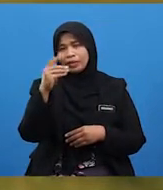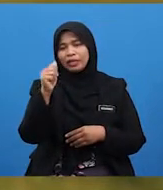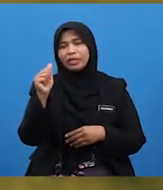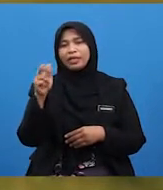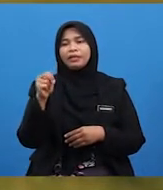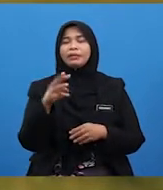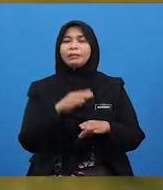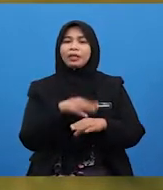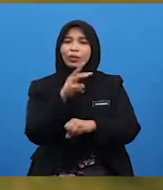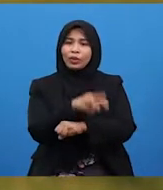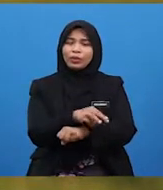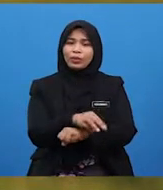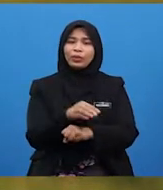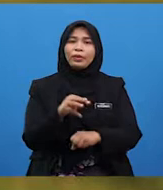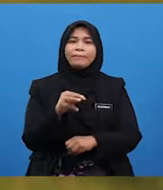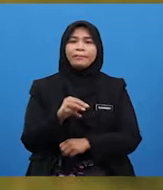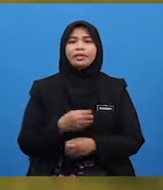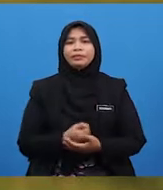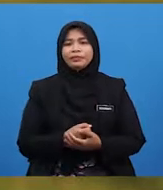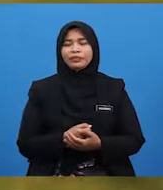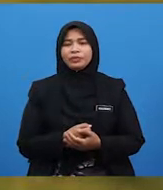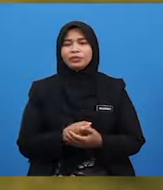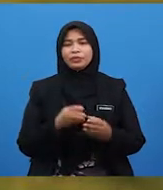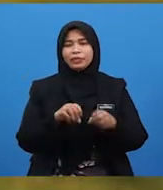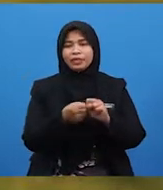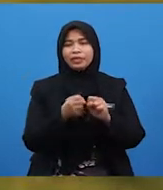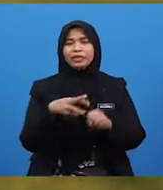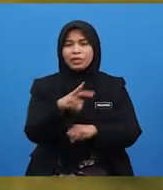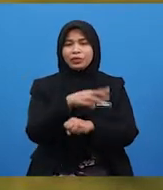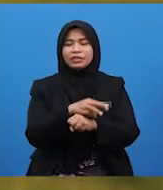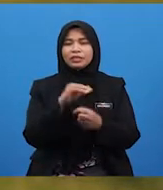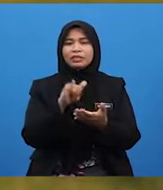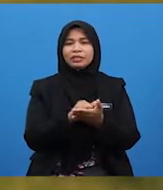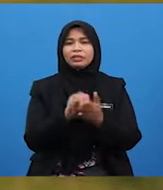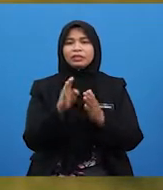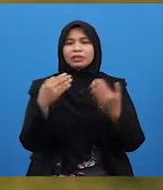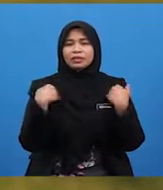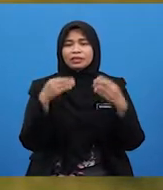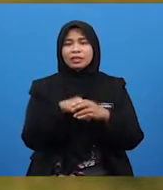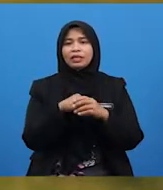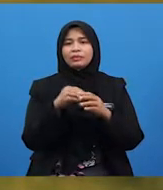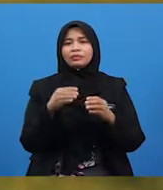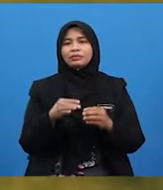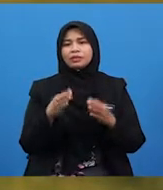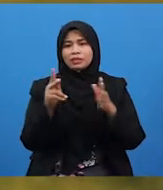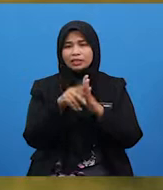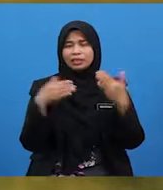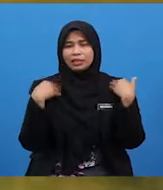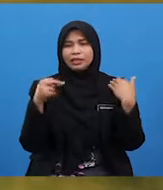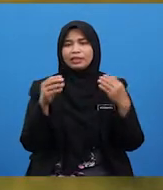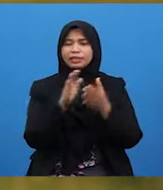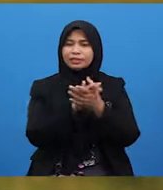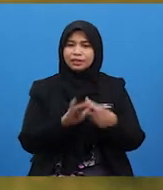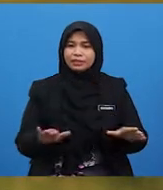malam bagi memastikan kawasan perumahan berada dalam keadaan selamat. Secara tidak langsung, program